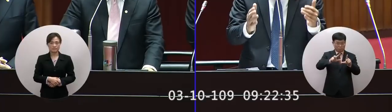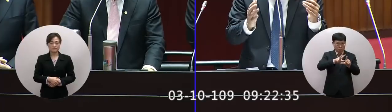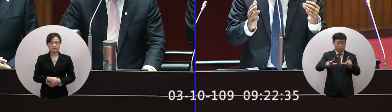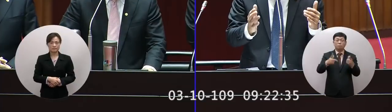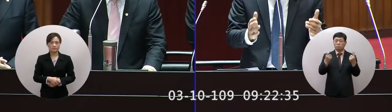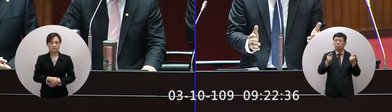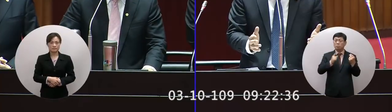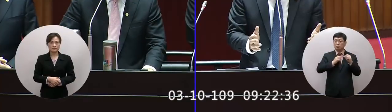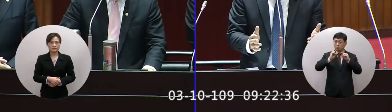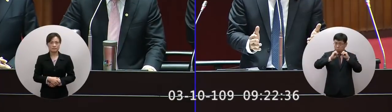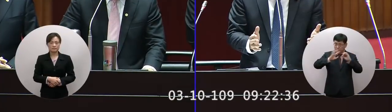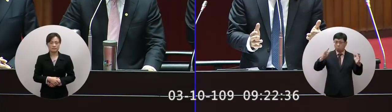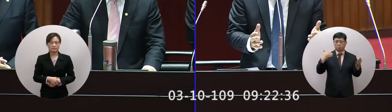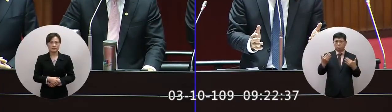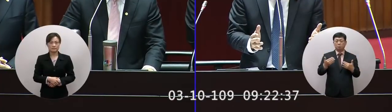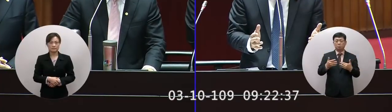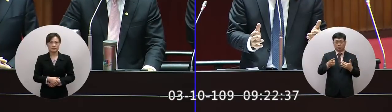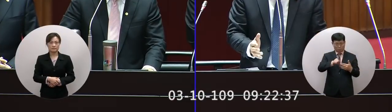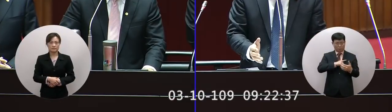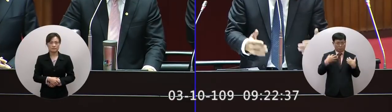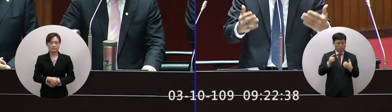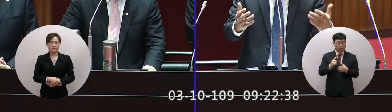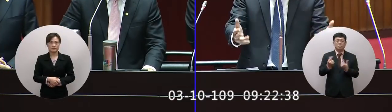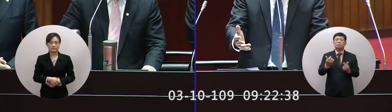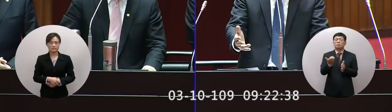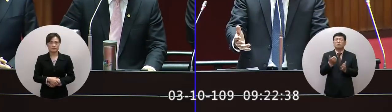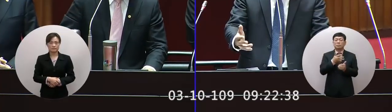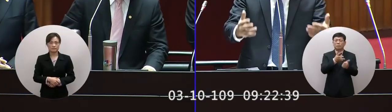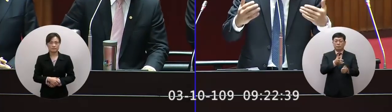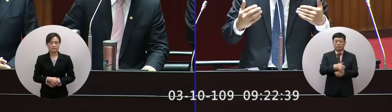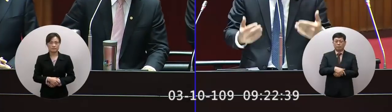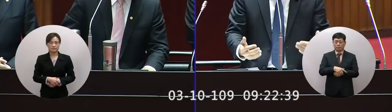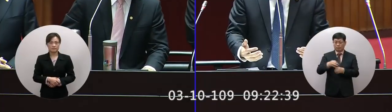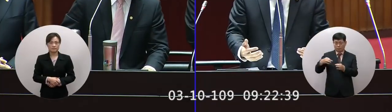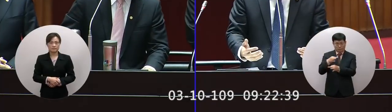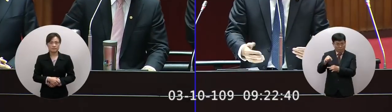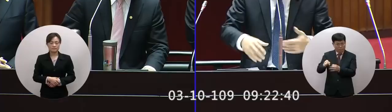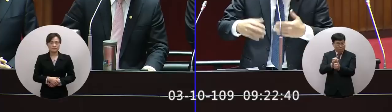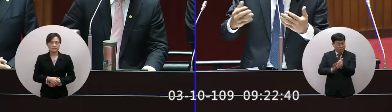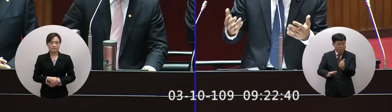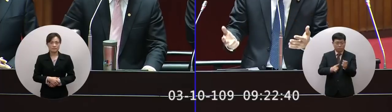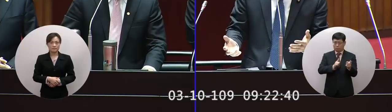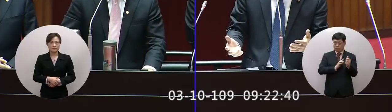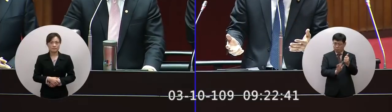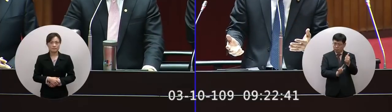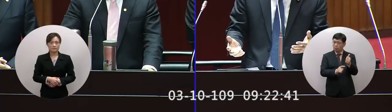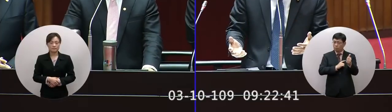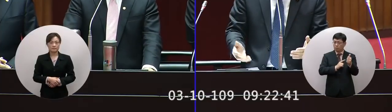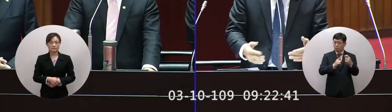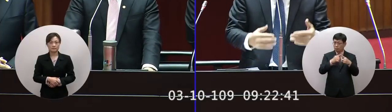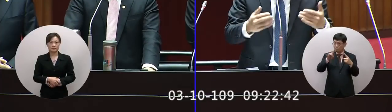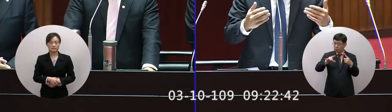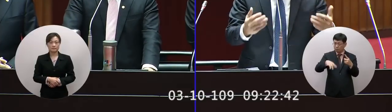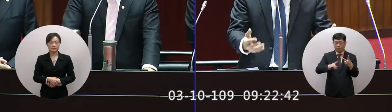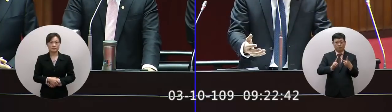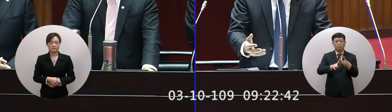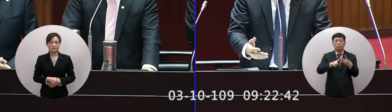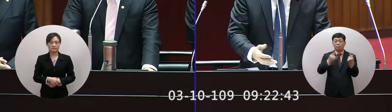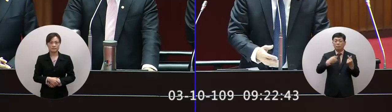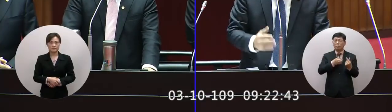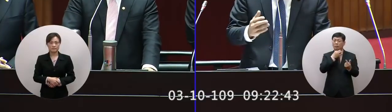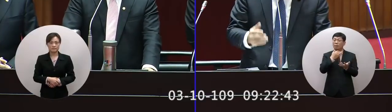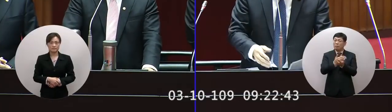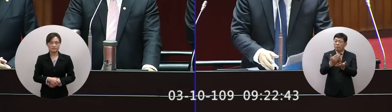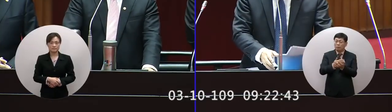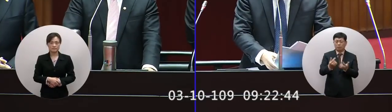角色你也要让大家很清楚知道你做什么。比如说我刚刚讲的经济面的冲击，你的团队在哪里？还有纾困